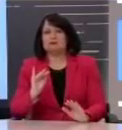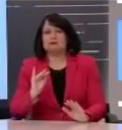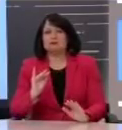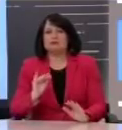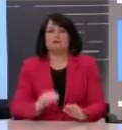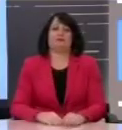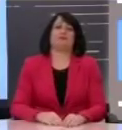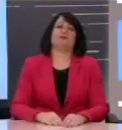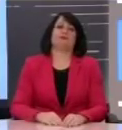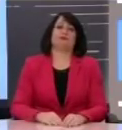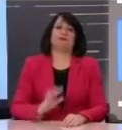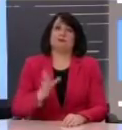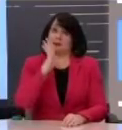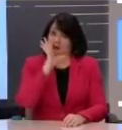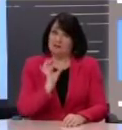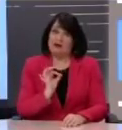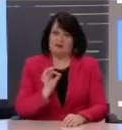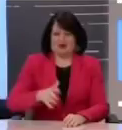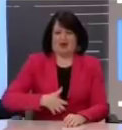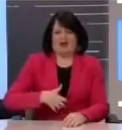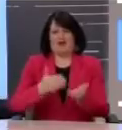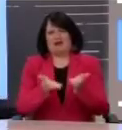Και πράγματι, πρόκειται για φεδρότητα,